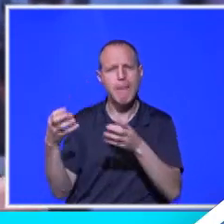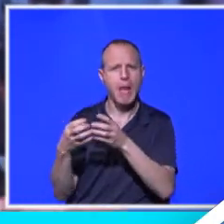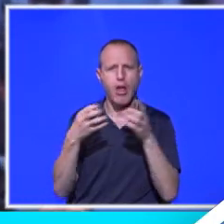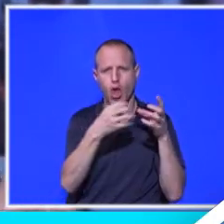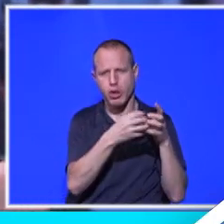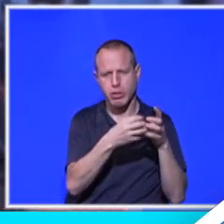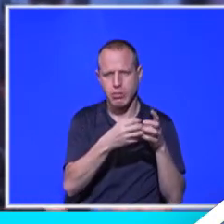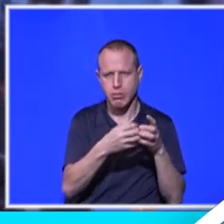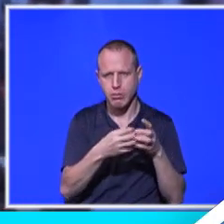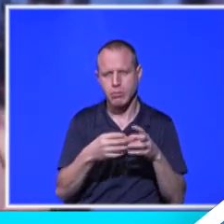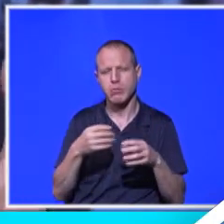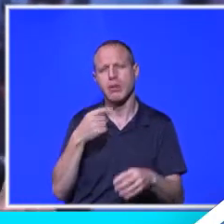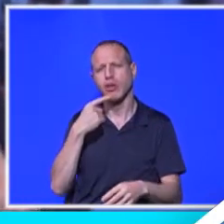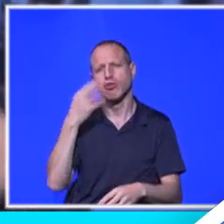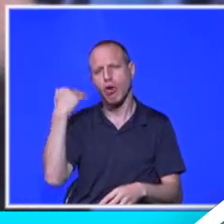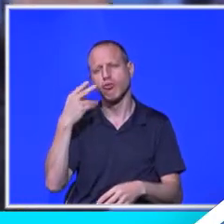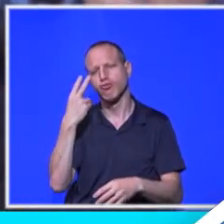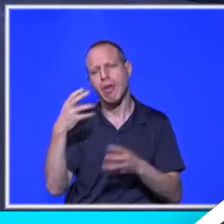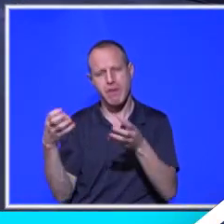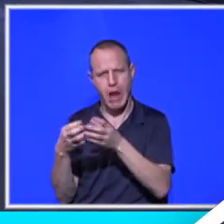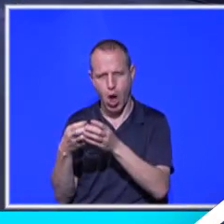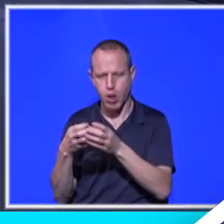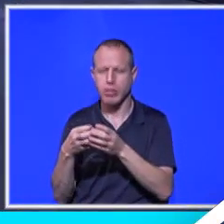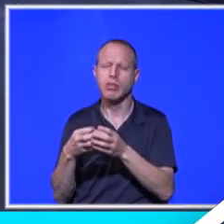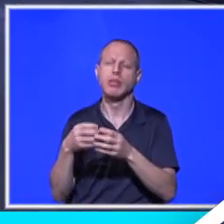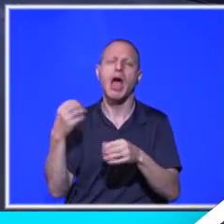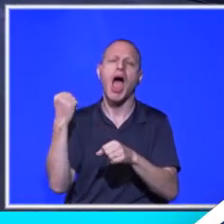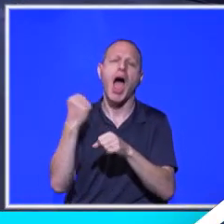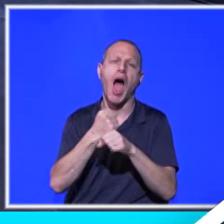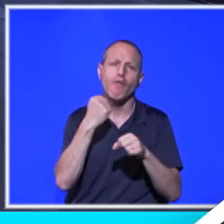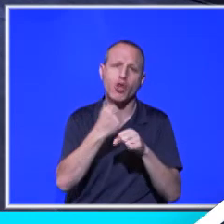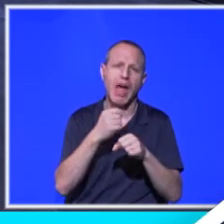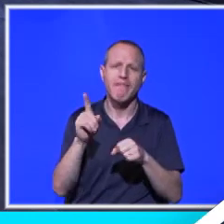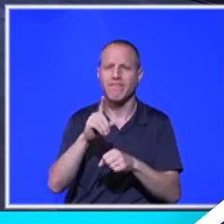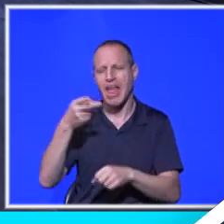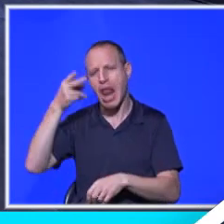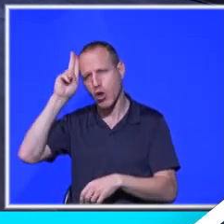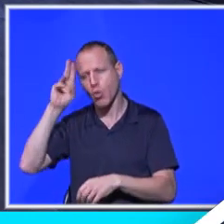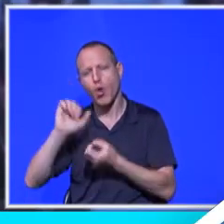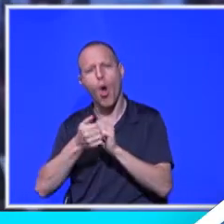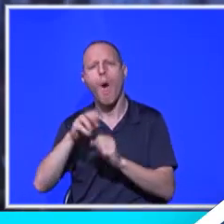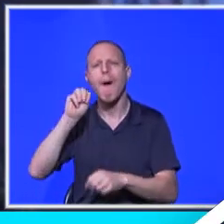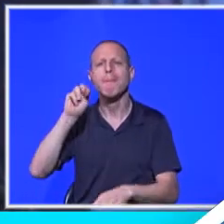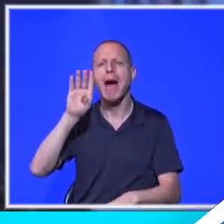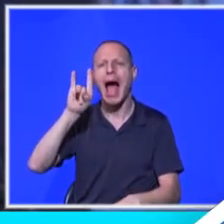נגיד, שעה זו שהיו שתי מפלגות, העבודה והליכוד, או מחל